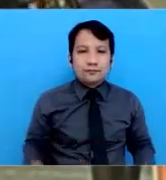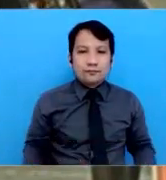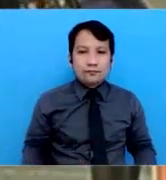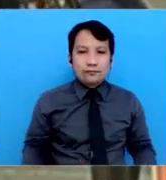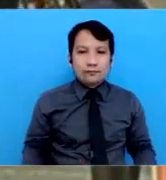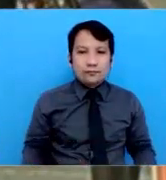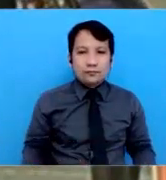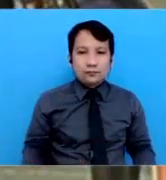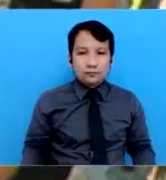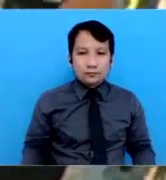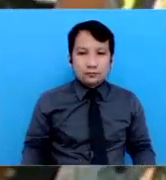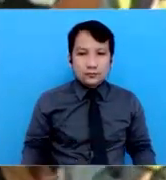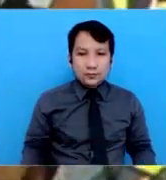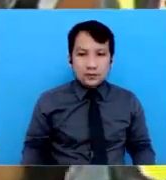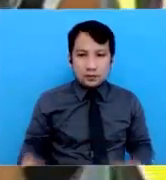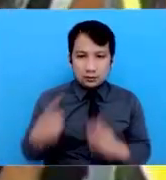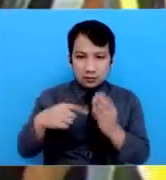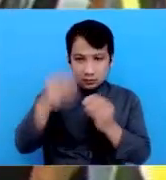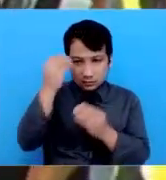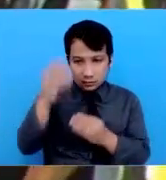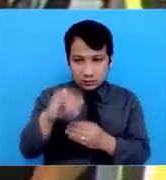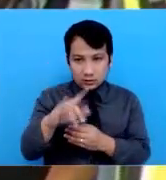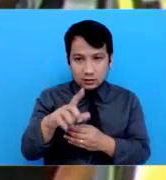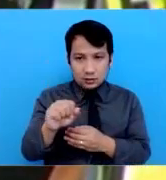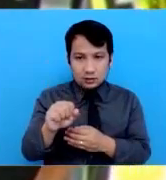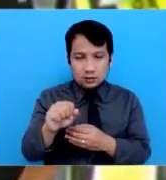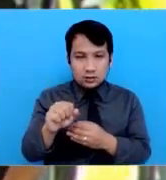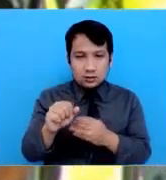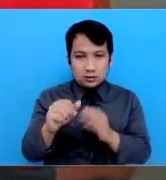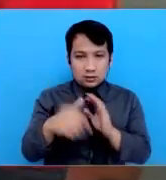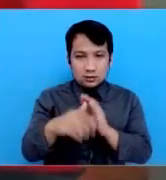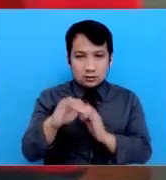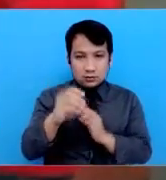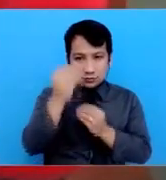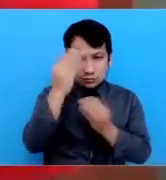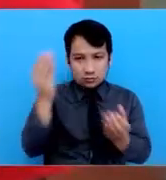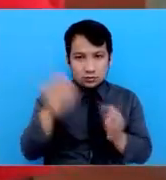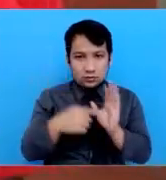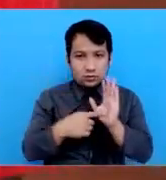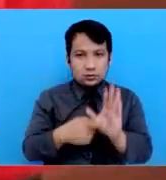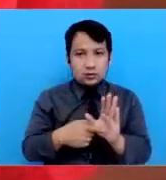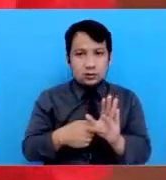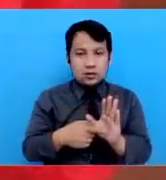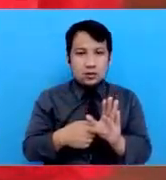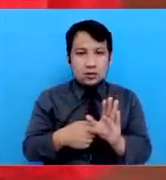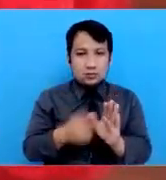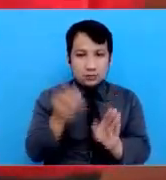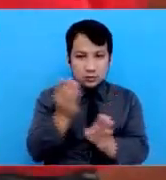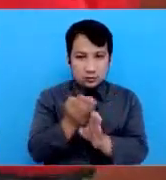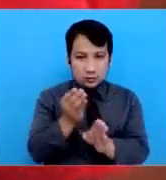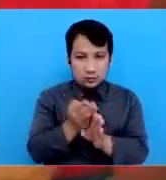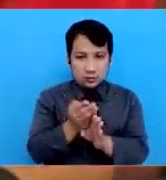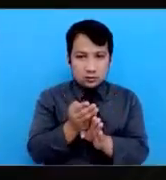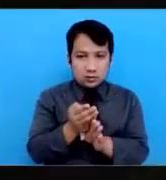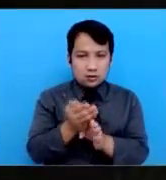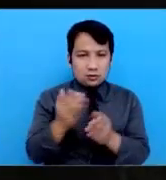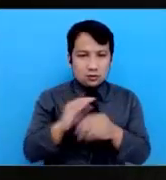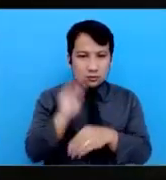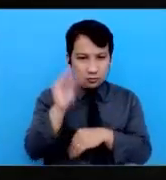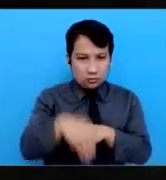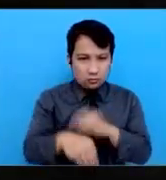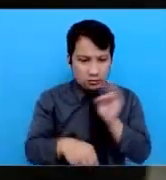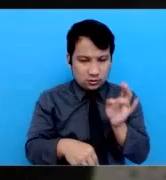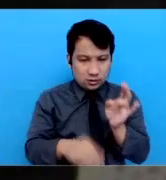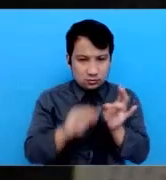Samantala, sa pag-inspeksyon din ng I-Act sa Commonwealth Avenue nitong umaga, ilang bus ang tinikitan dahil sa sobra sa 70%